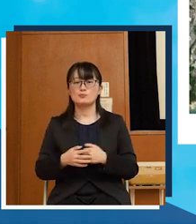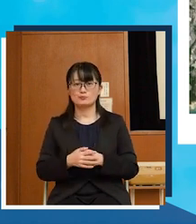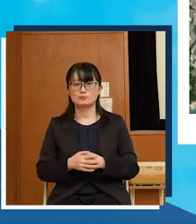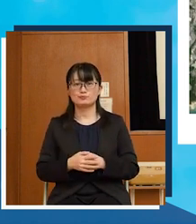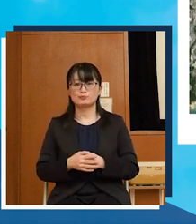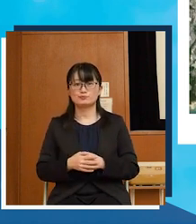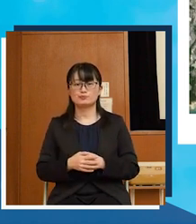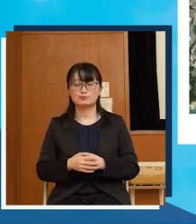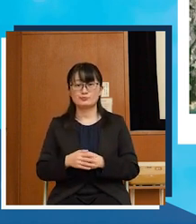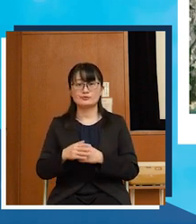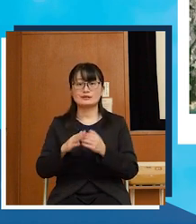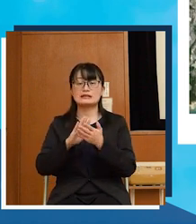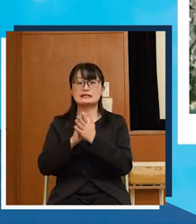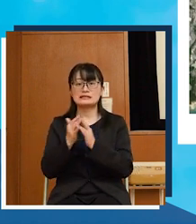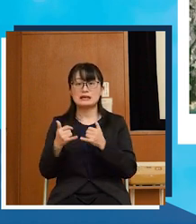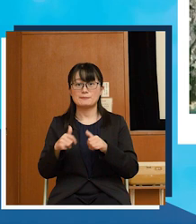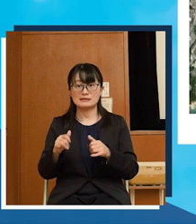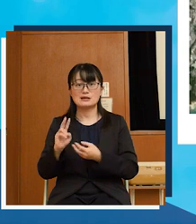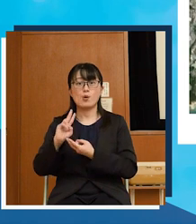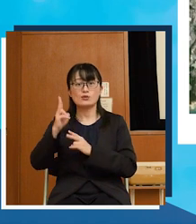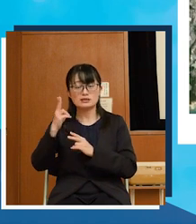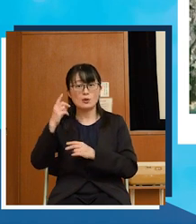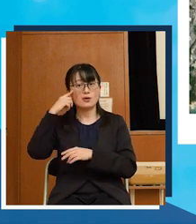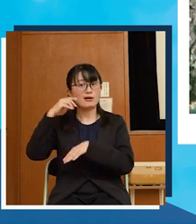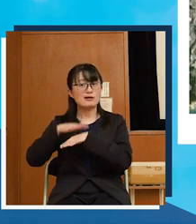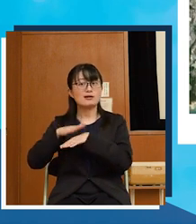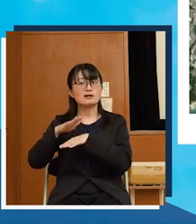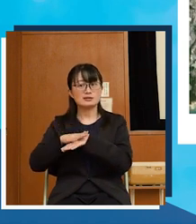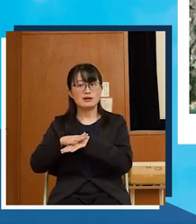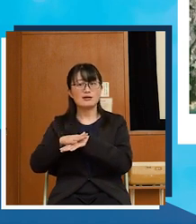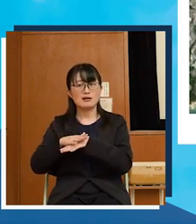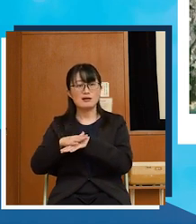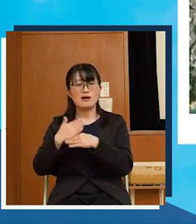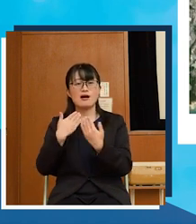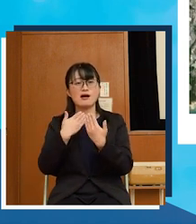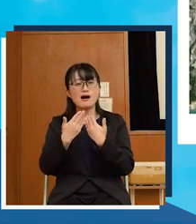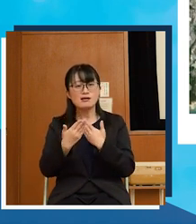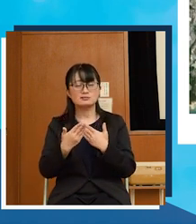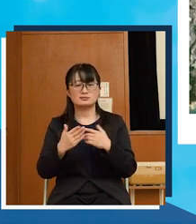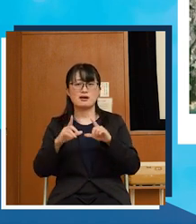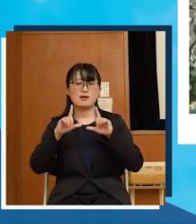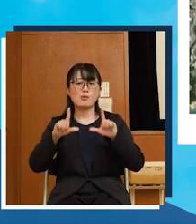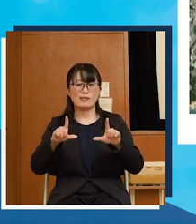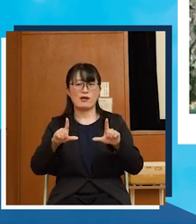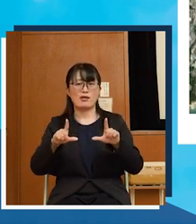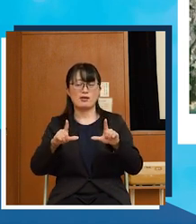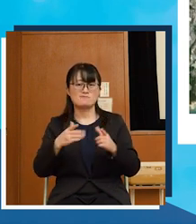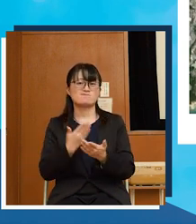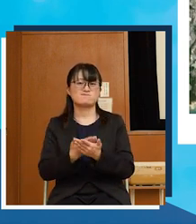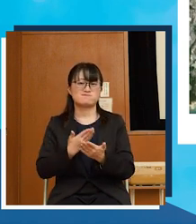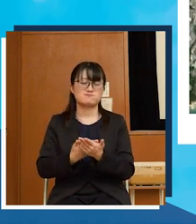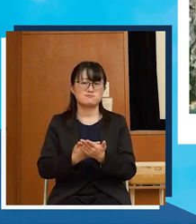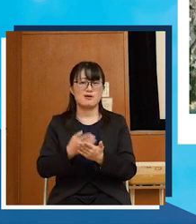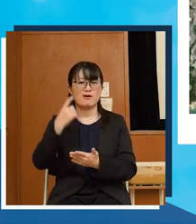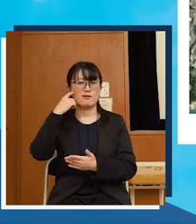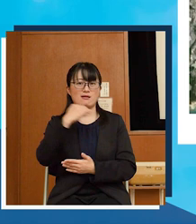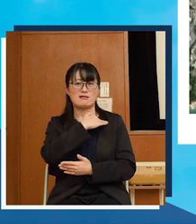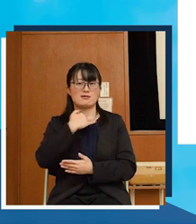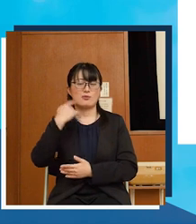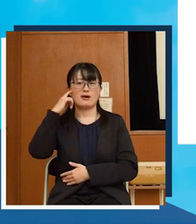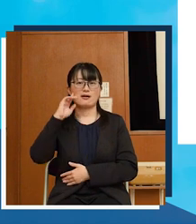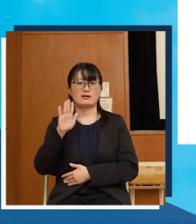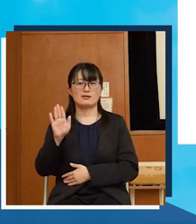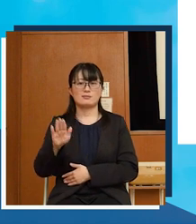県民の考え沖縄県の考えについて明確な答えを求めるべきであろうとというように我々は考えていたわけ